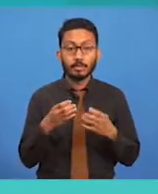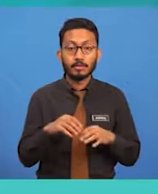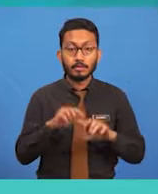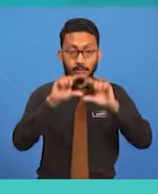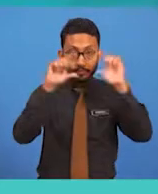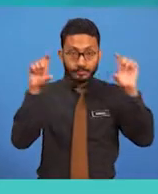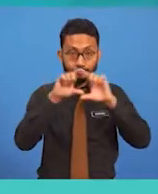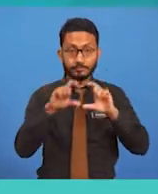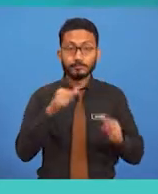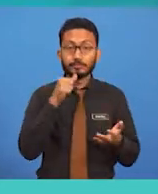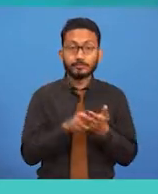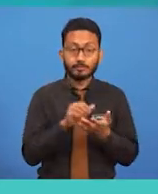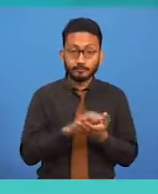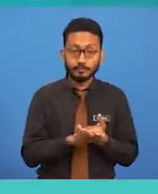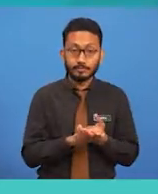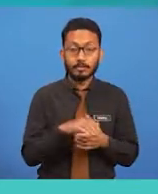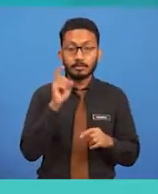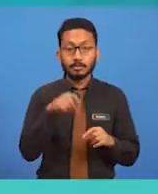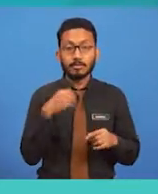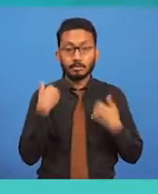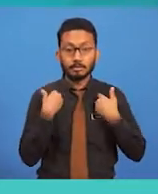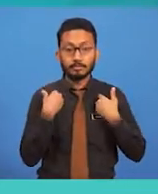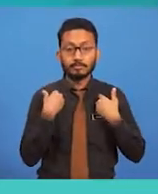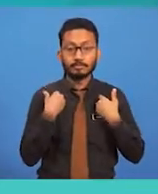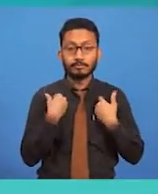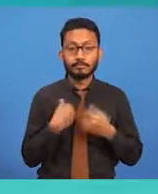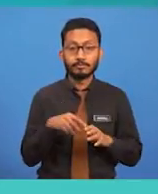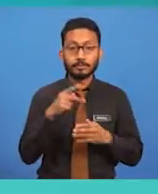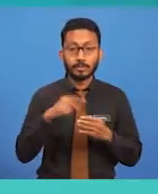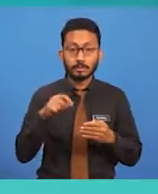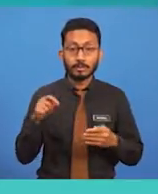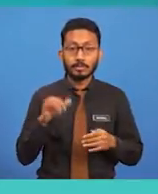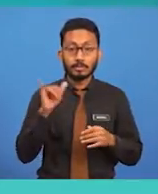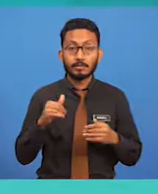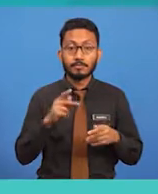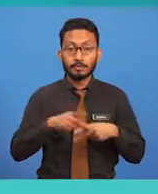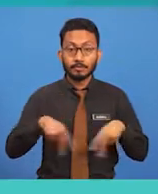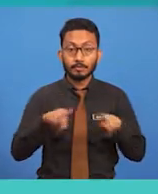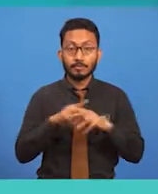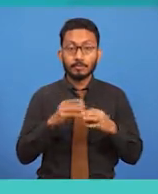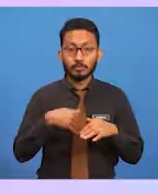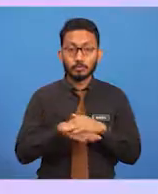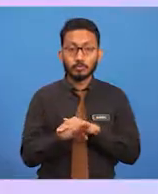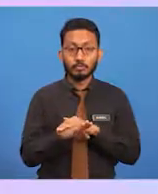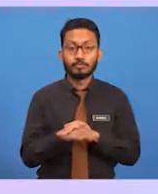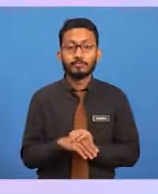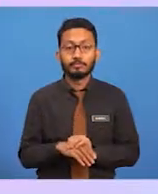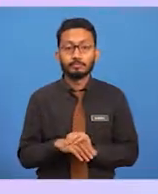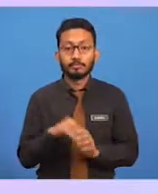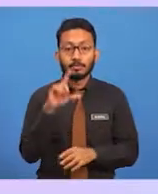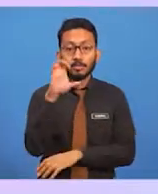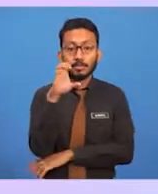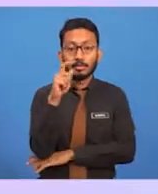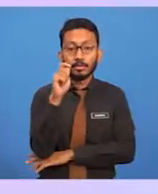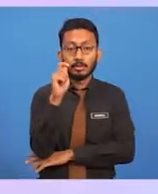terdapat beberapa butiran yang perlu dimasukkan ke dalam kepala surat tersebut. Item